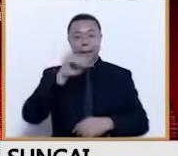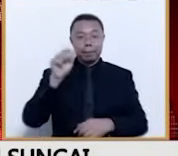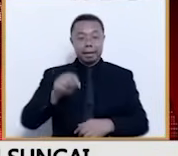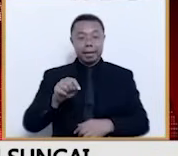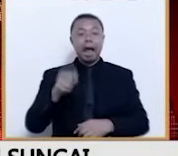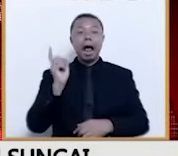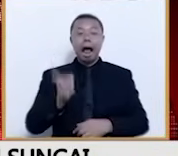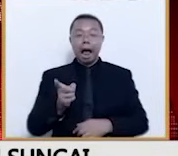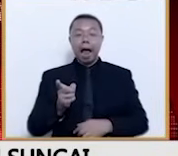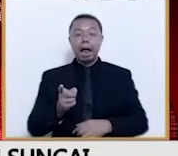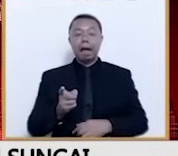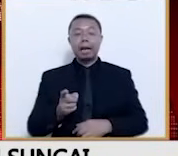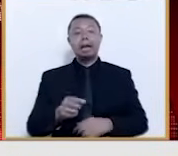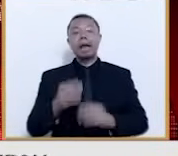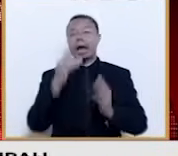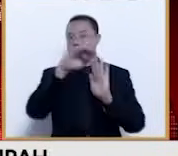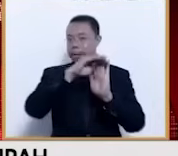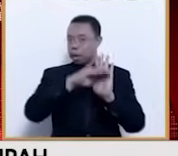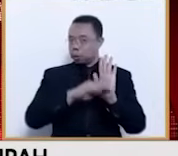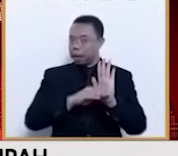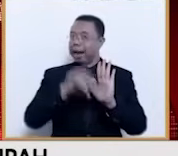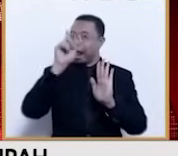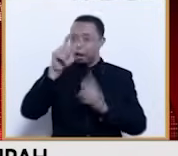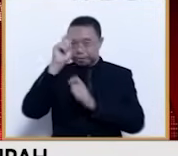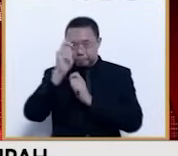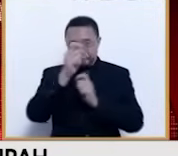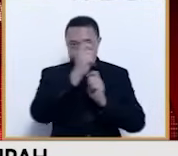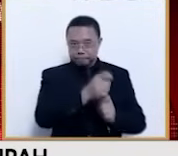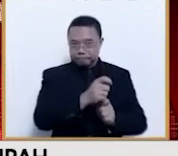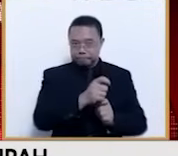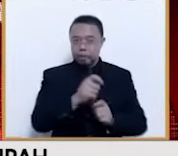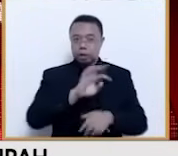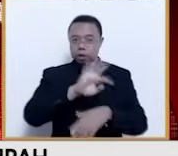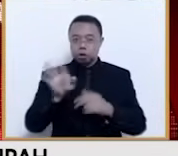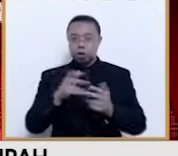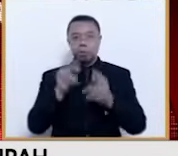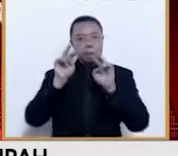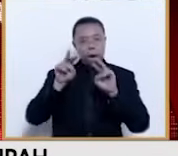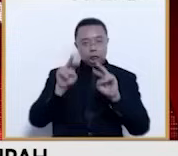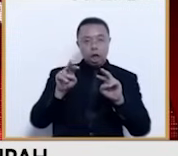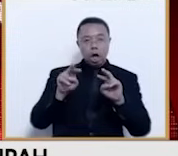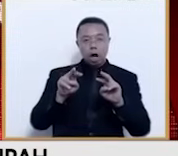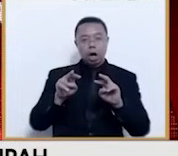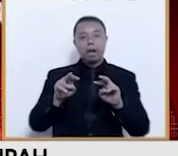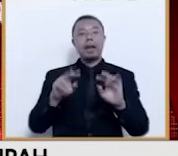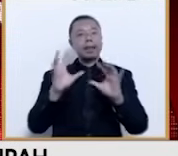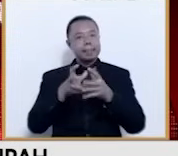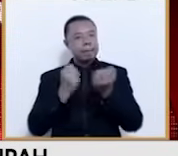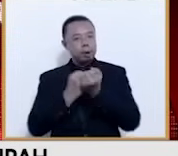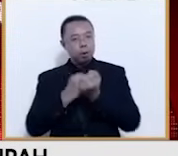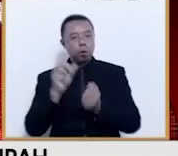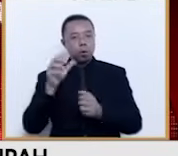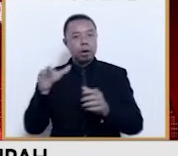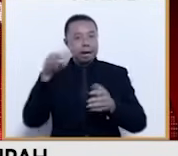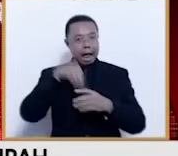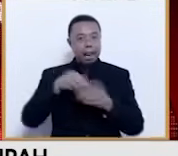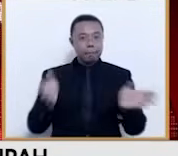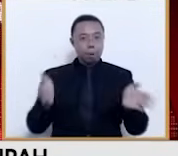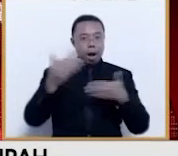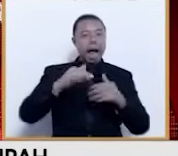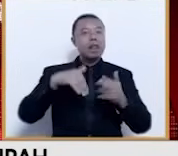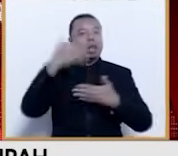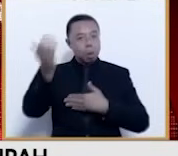ini, terdapat sejumlah tata tertib yang harus ditaati oleh hadirin yang berada di ruangan ini dan di luar